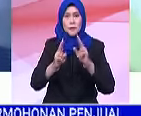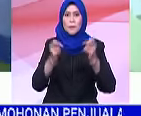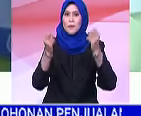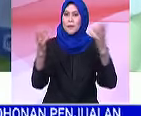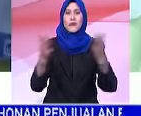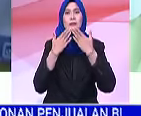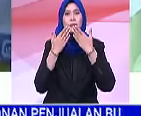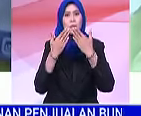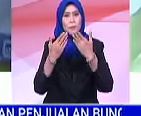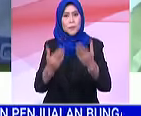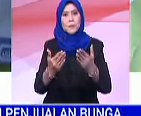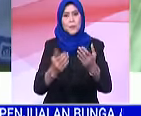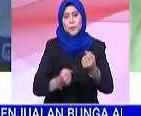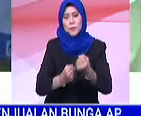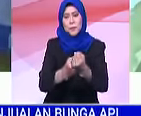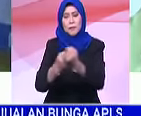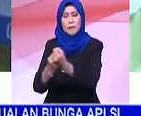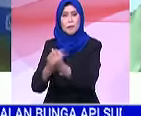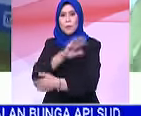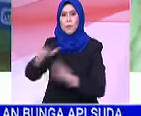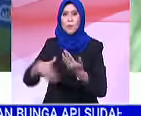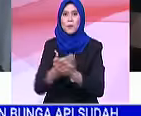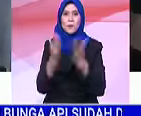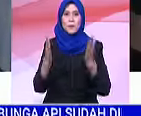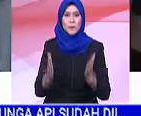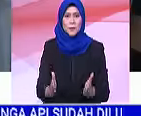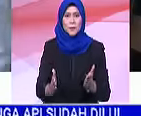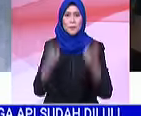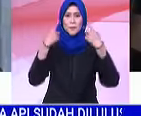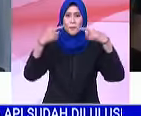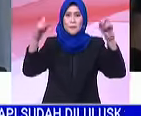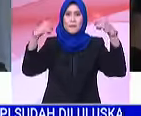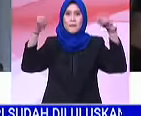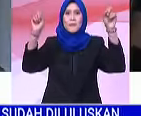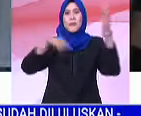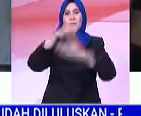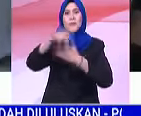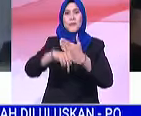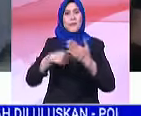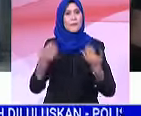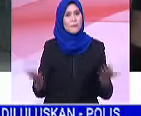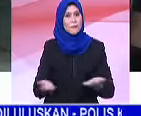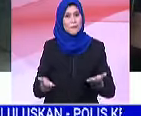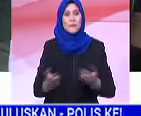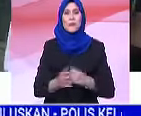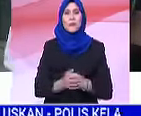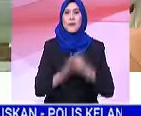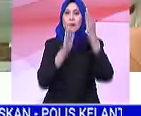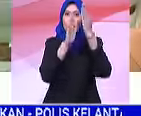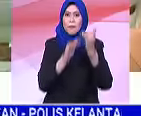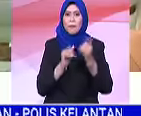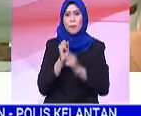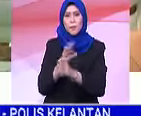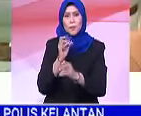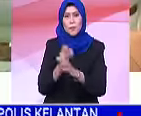berbanyak-banyak terima kasih atas sumbangan semua pihak yang menjayakan program kita kali ini. Mudah-mudahan